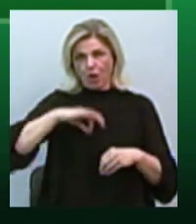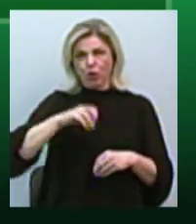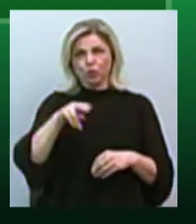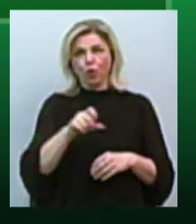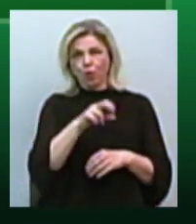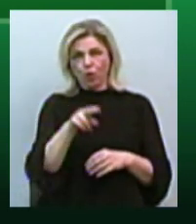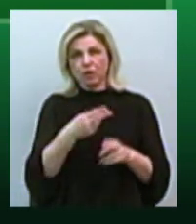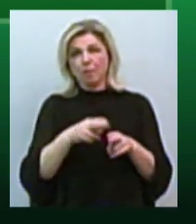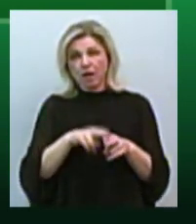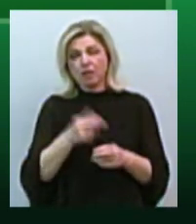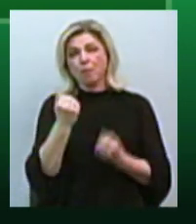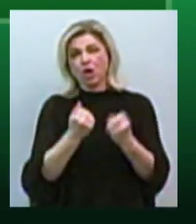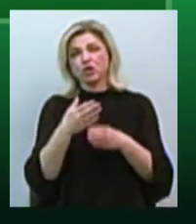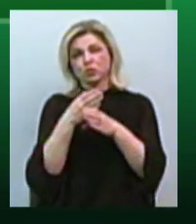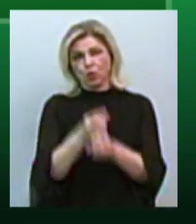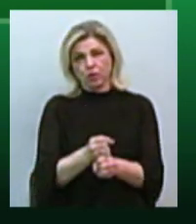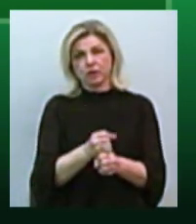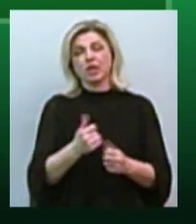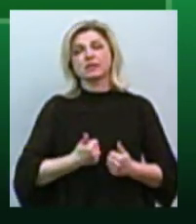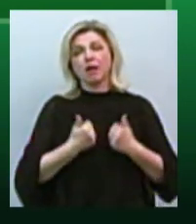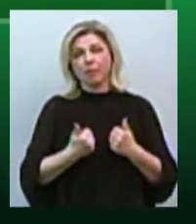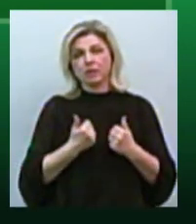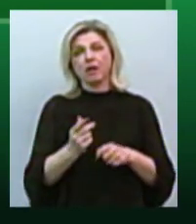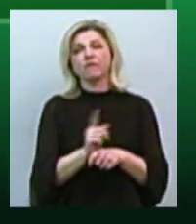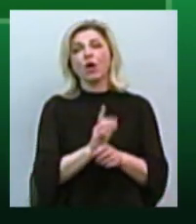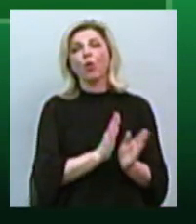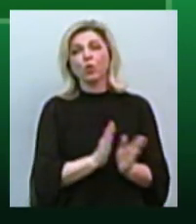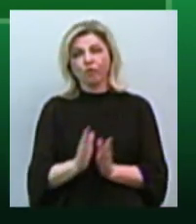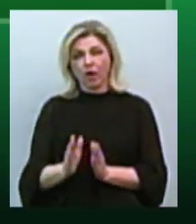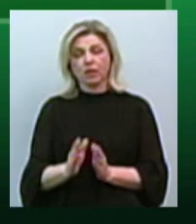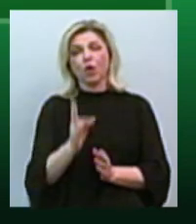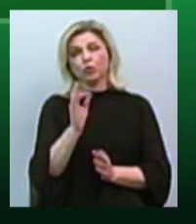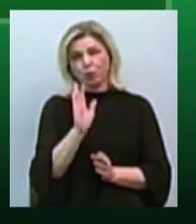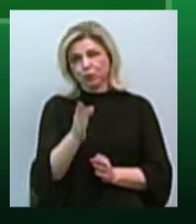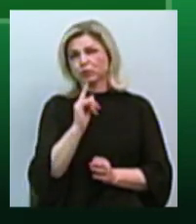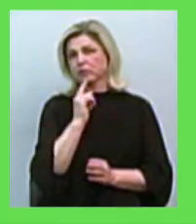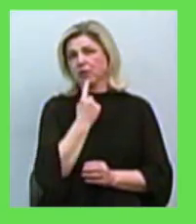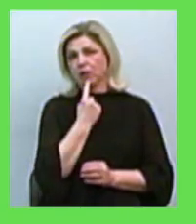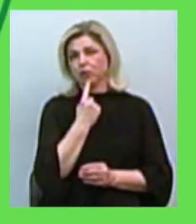кількості машин на роботі. Намагатимемося врегулювати цей процес, але буде складно.